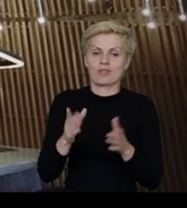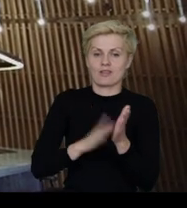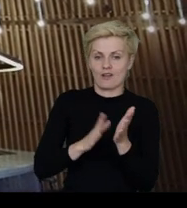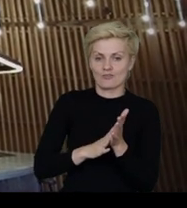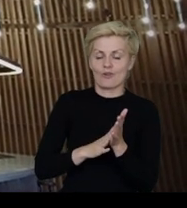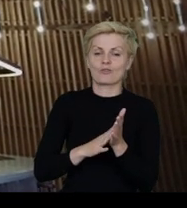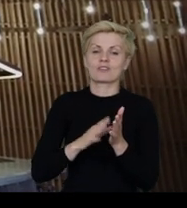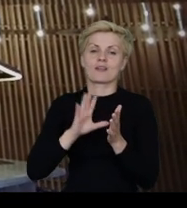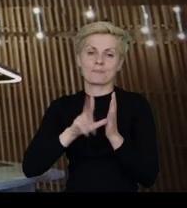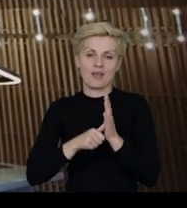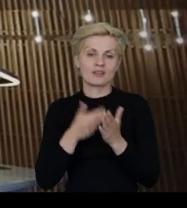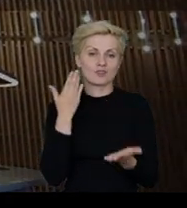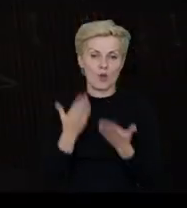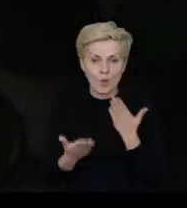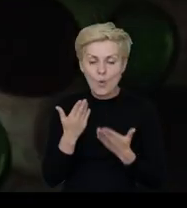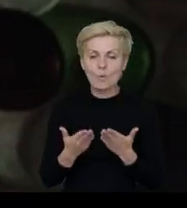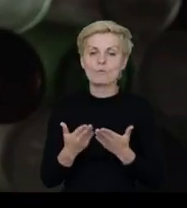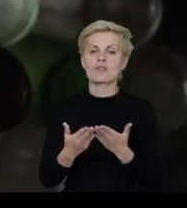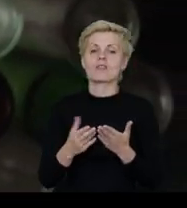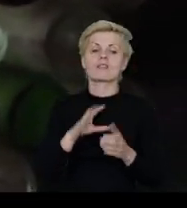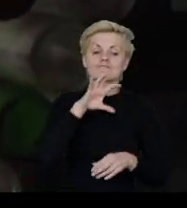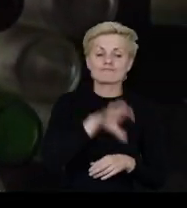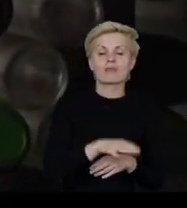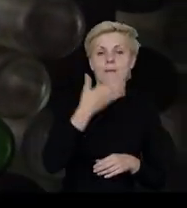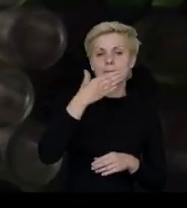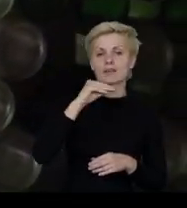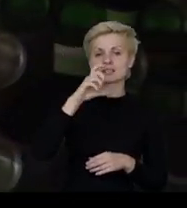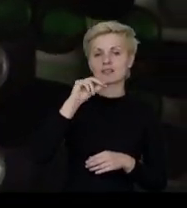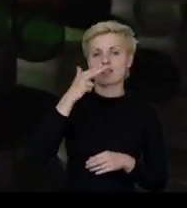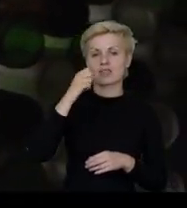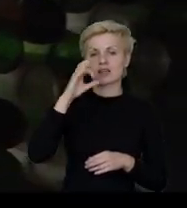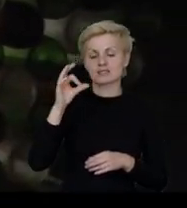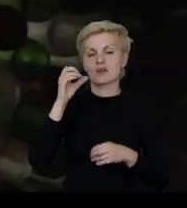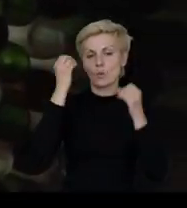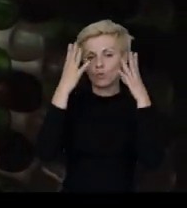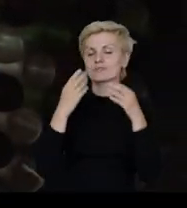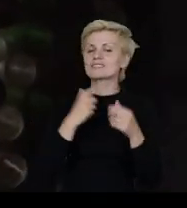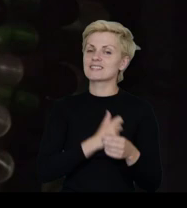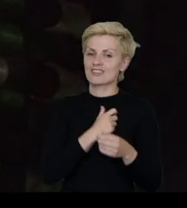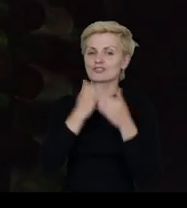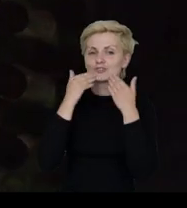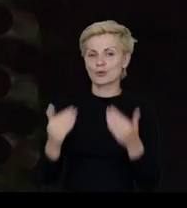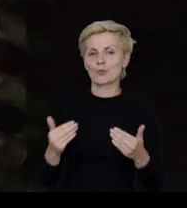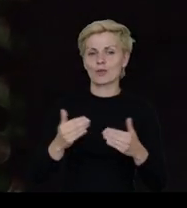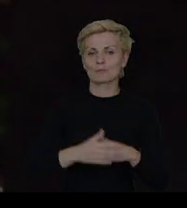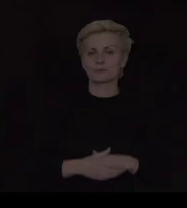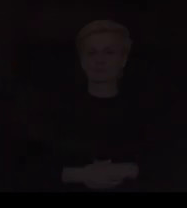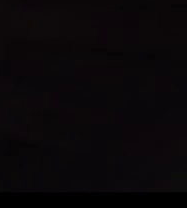Nagrody Miasta Lublin dla mecenasa kultury. Serdecznie za nią dziękujemy.